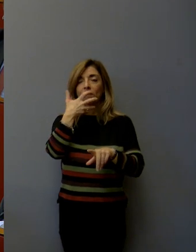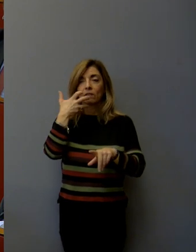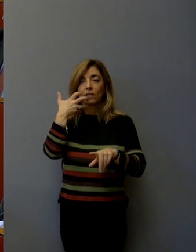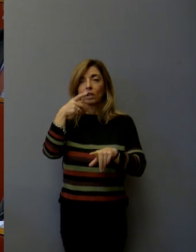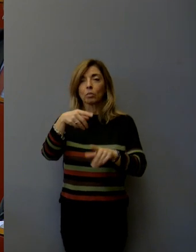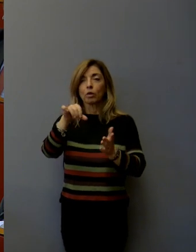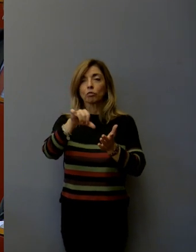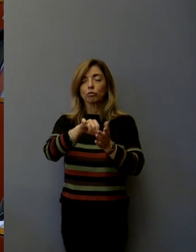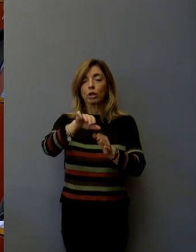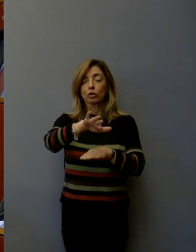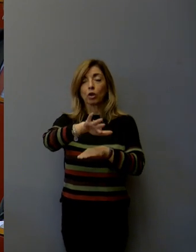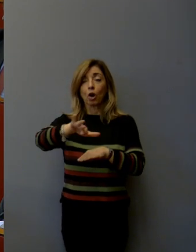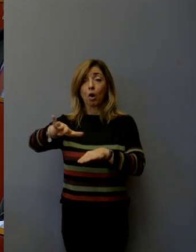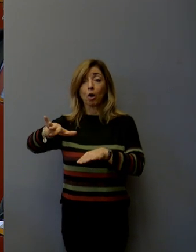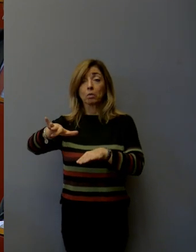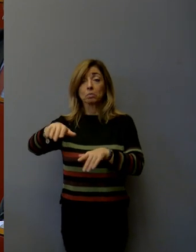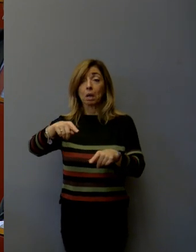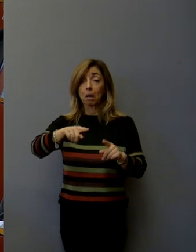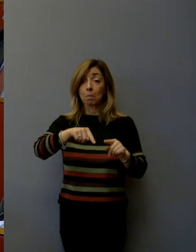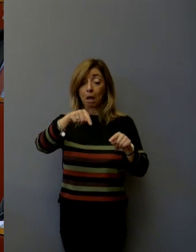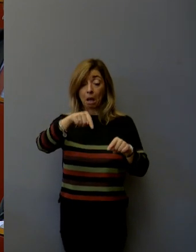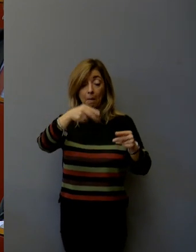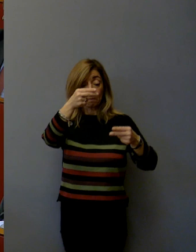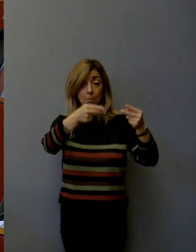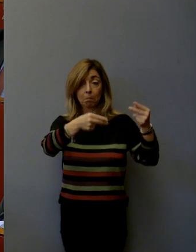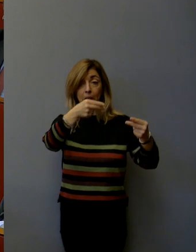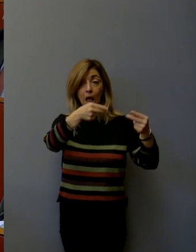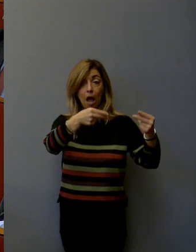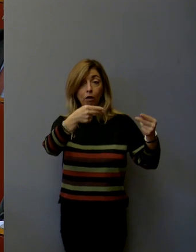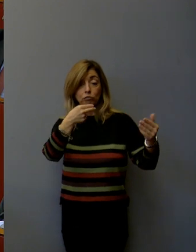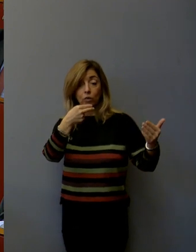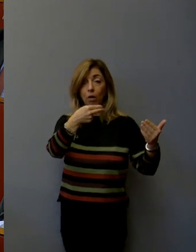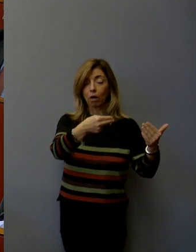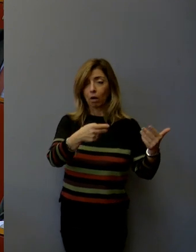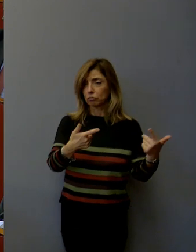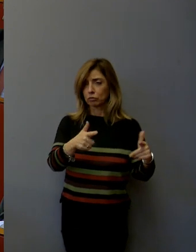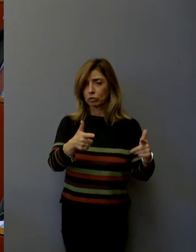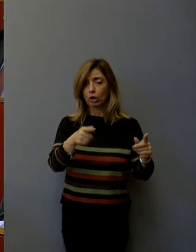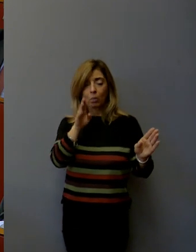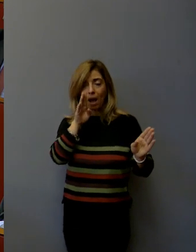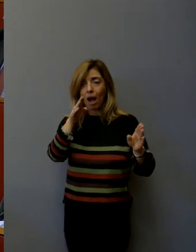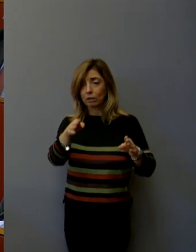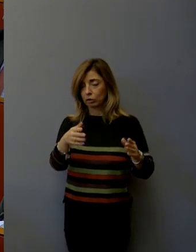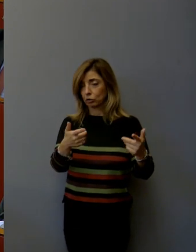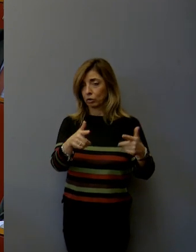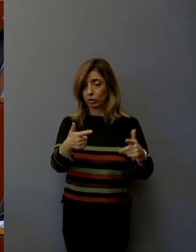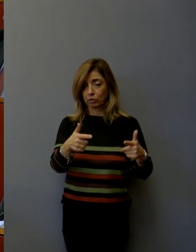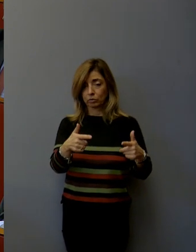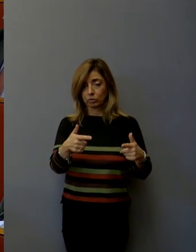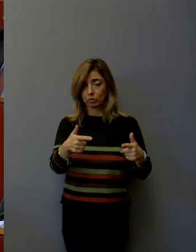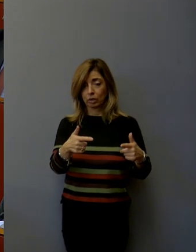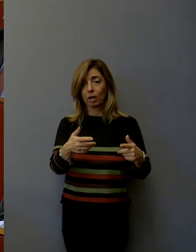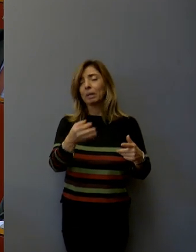c'è stato direi alcuna Attenzione In questo bilancio ma siamo sempre all'argomento di partenza e perché siamo fuori dal centro